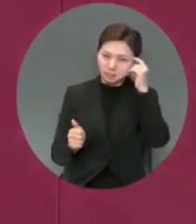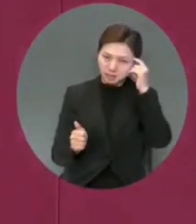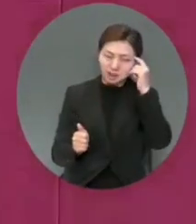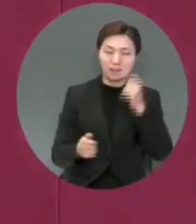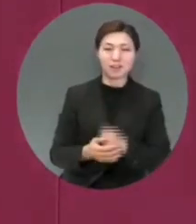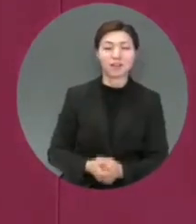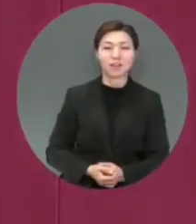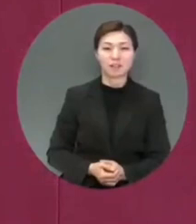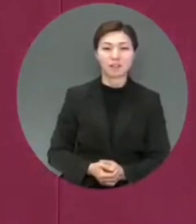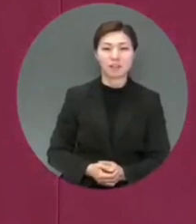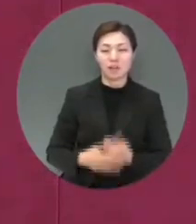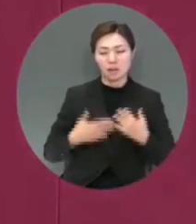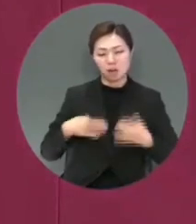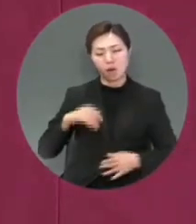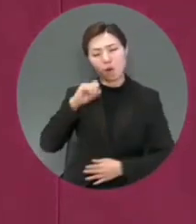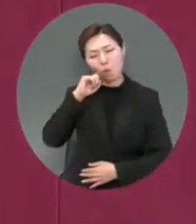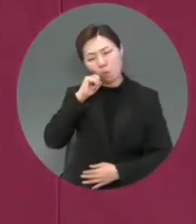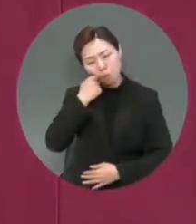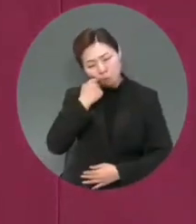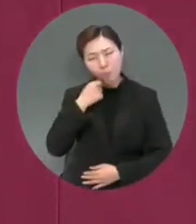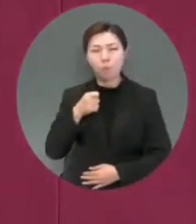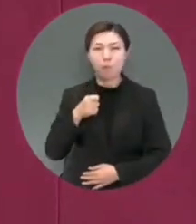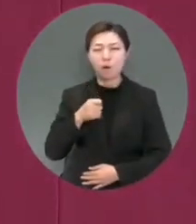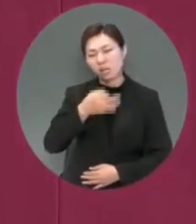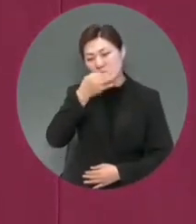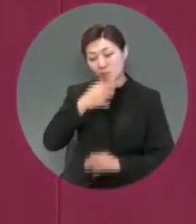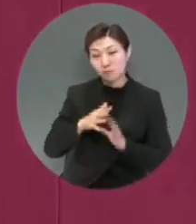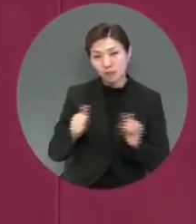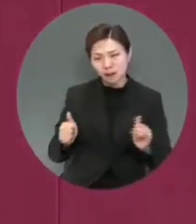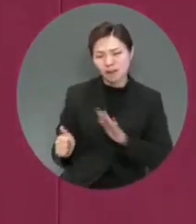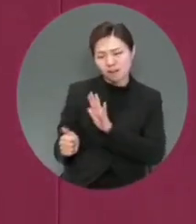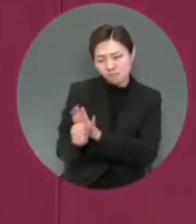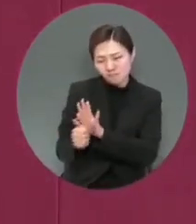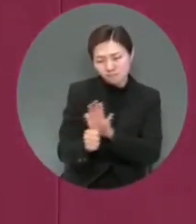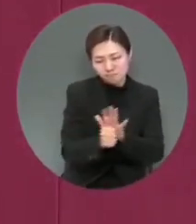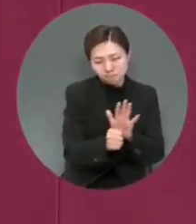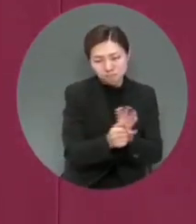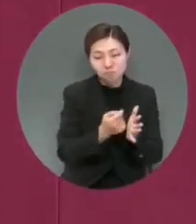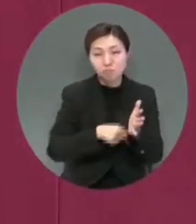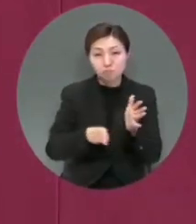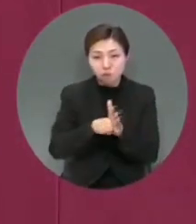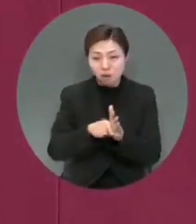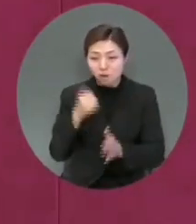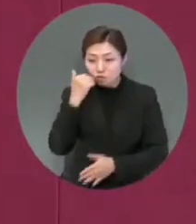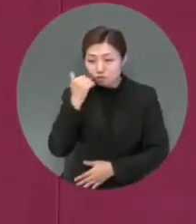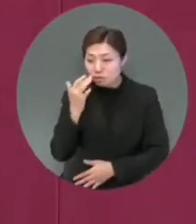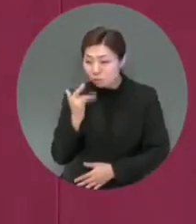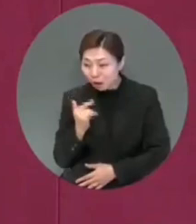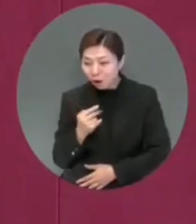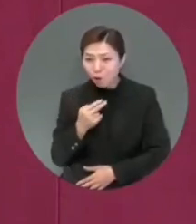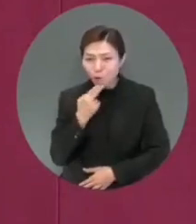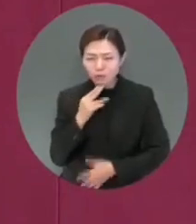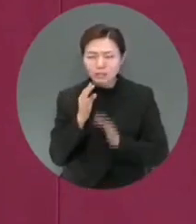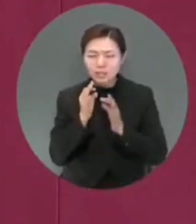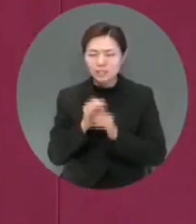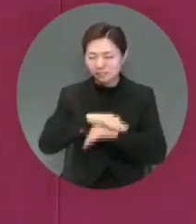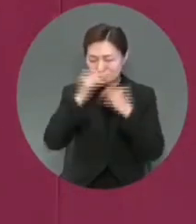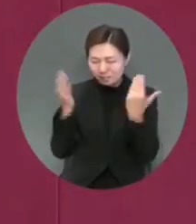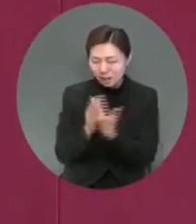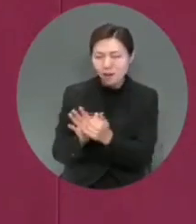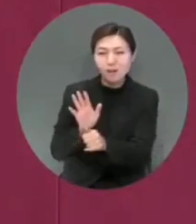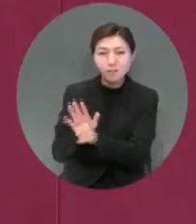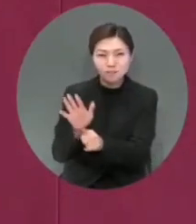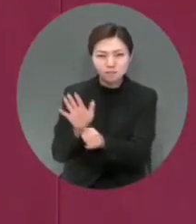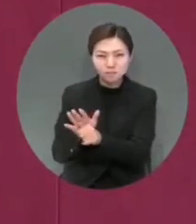국가의 손길이 빠짐없이 닿을 수 있도록 노력하겠습니다. 저는 그것이 우리의 미래를